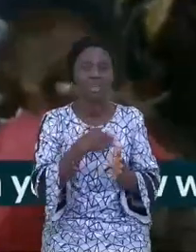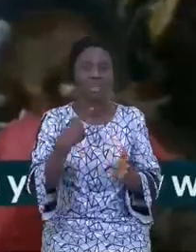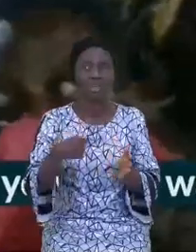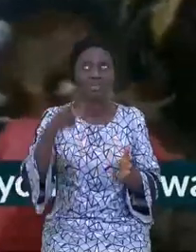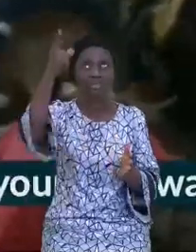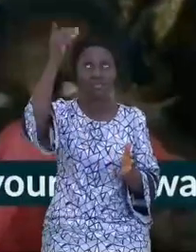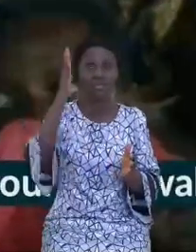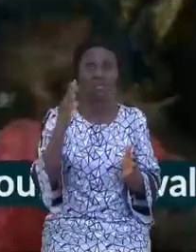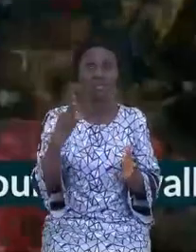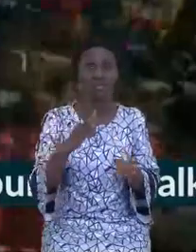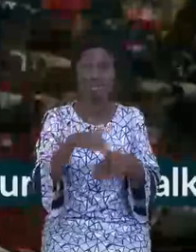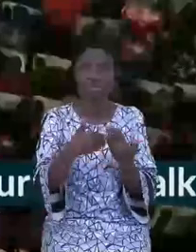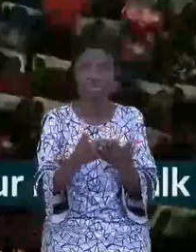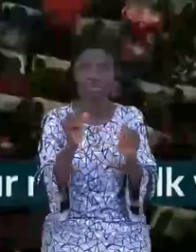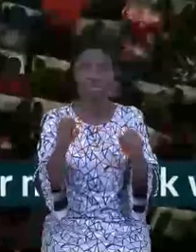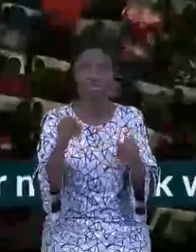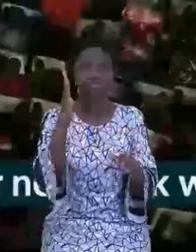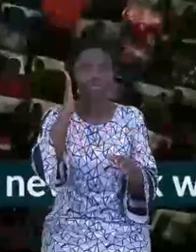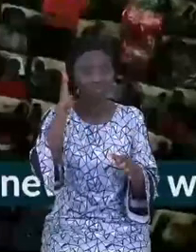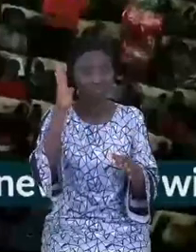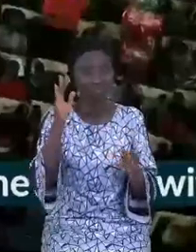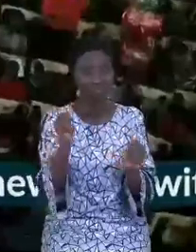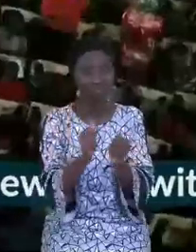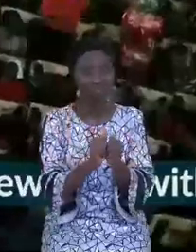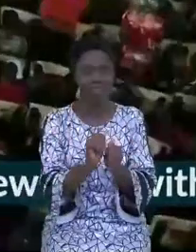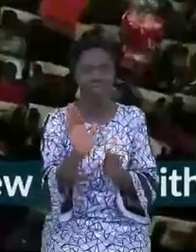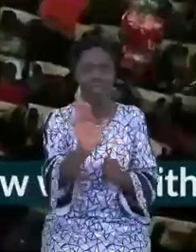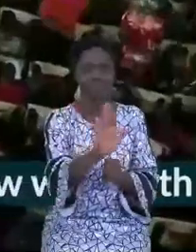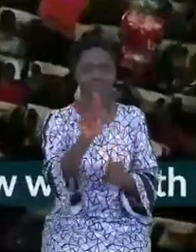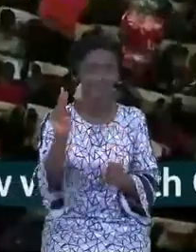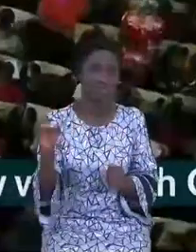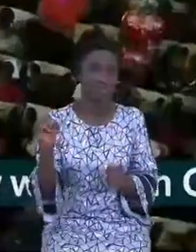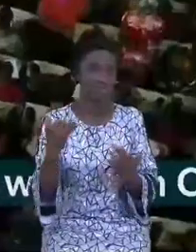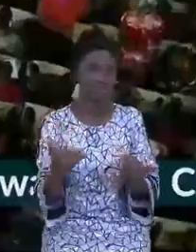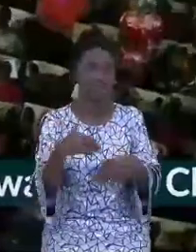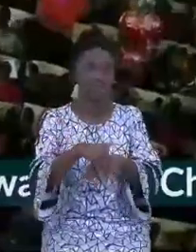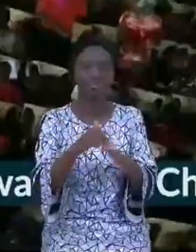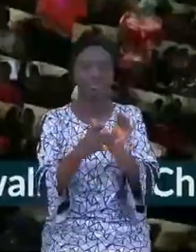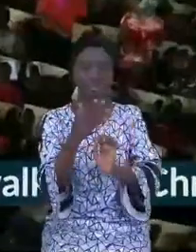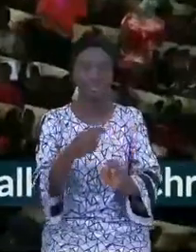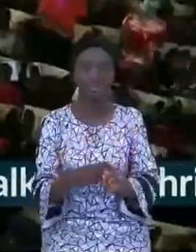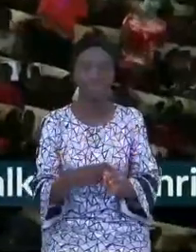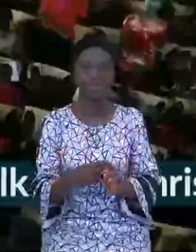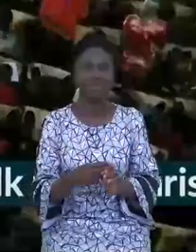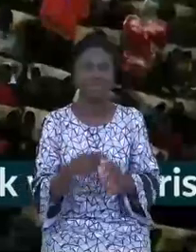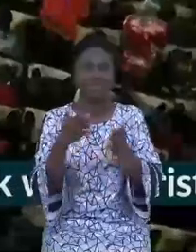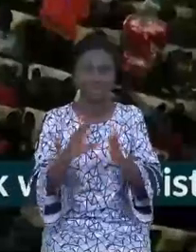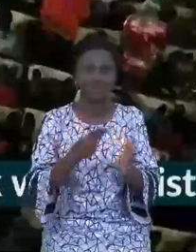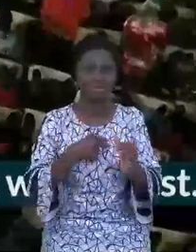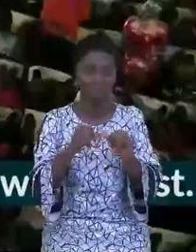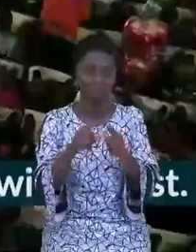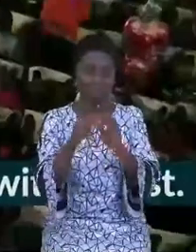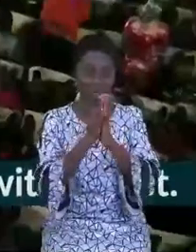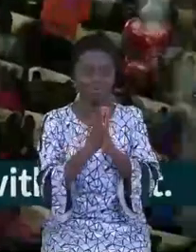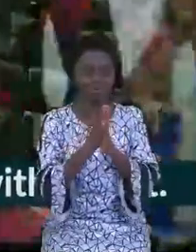possibilité. Va pour satisfaire tous vos besoins au nom de Jésus. Soyez en esprit de prière, croyant en